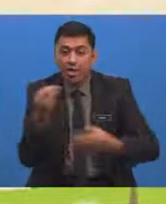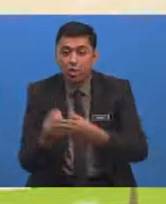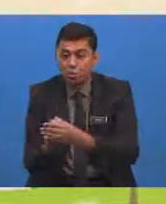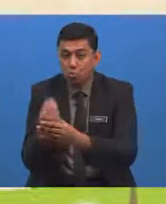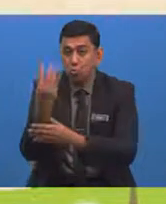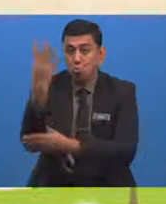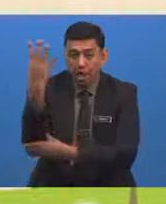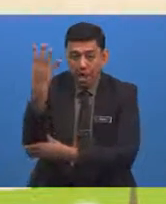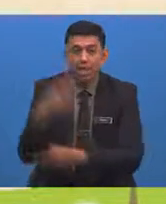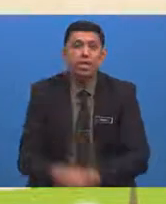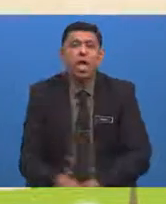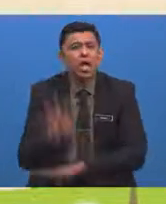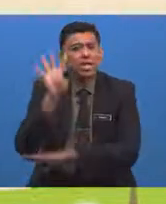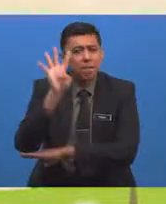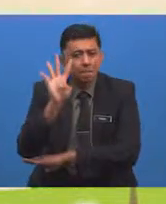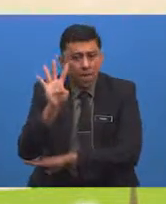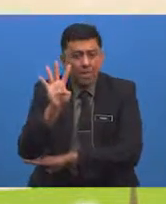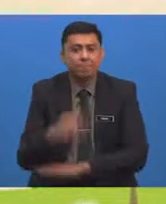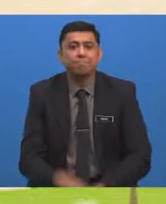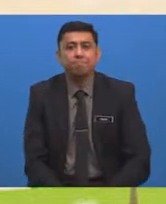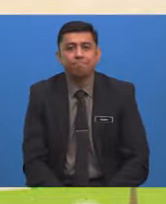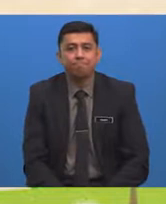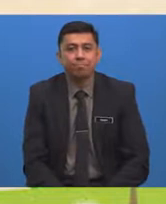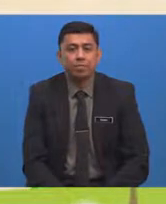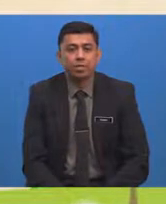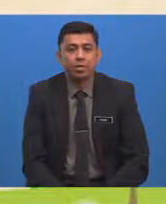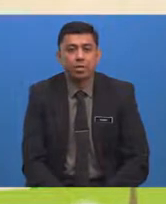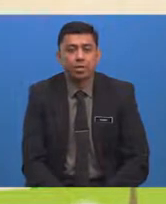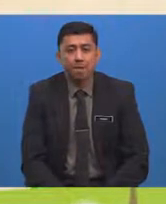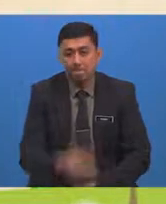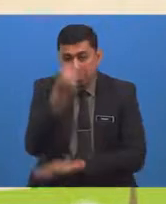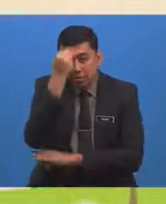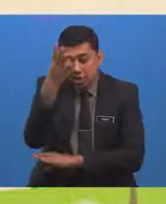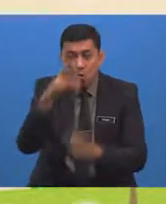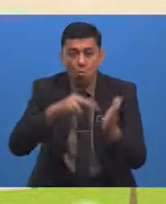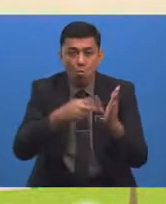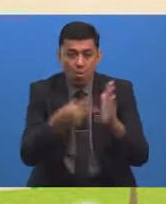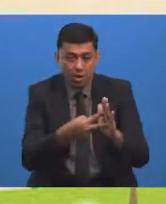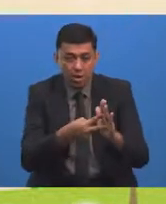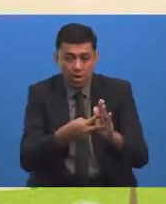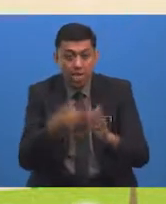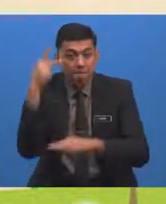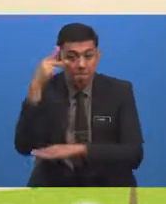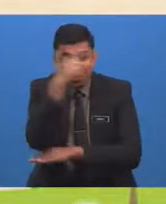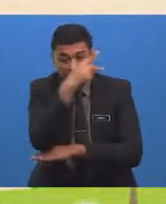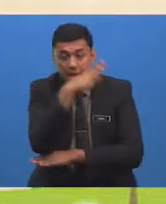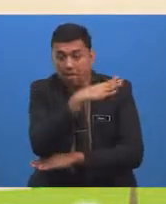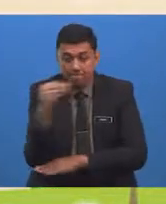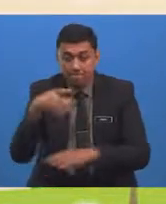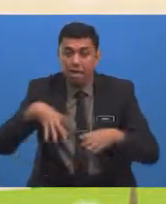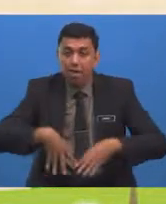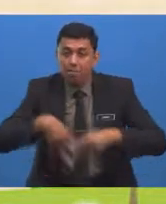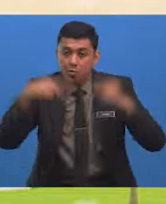Keempat Menyatakan maksud pemeliharaan dan